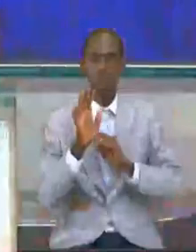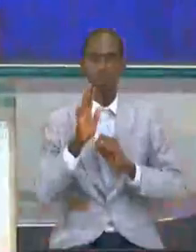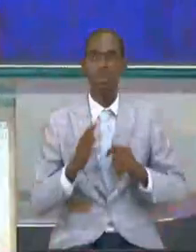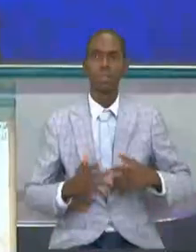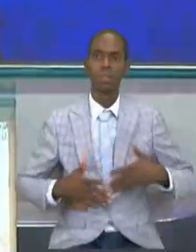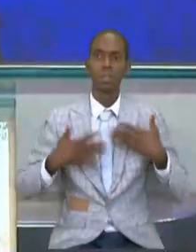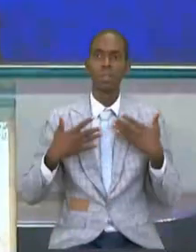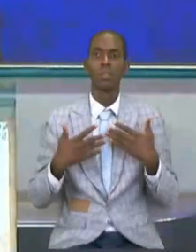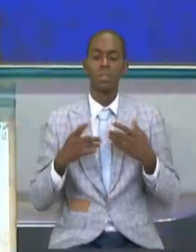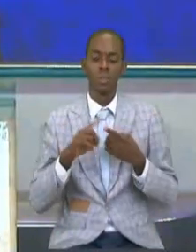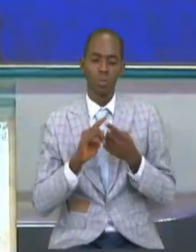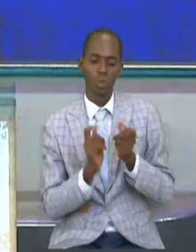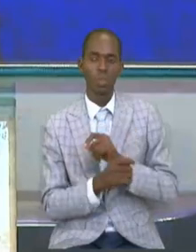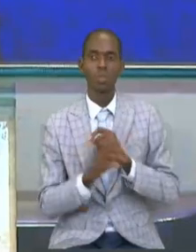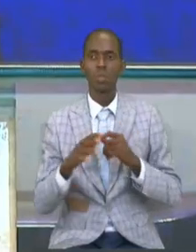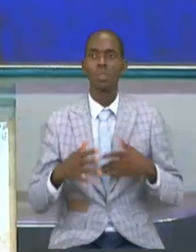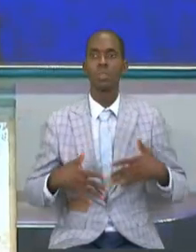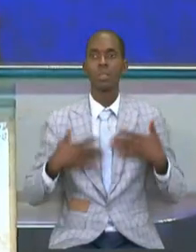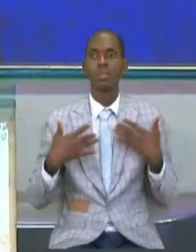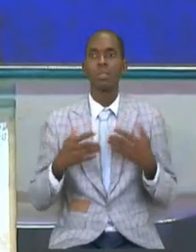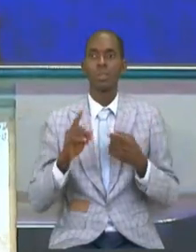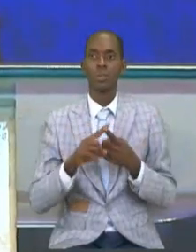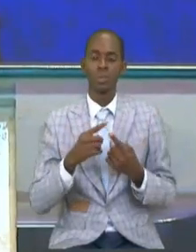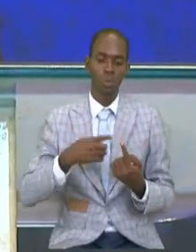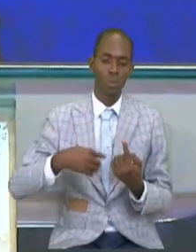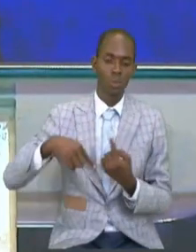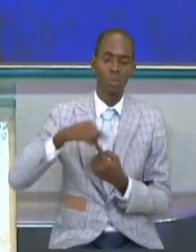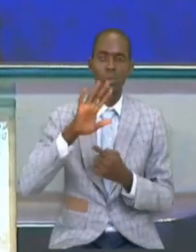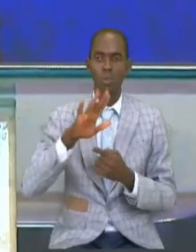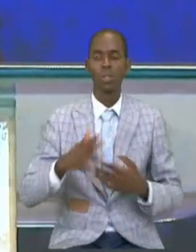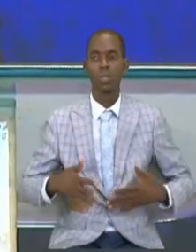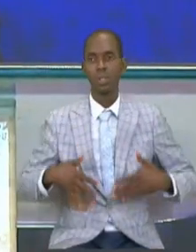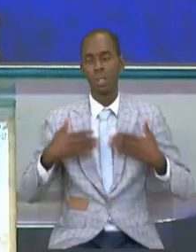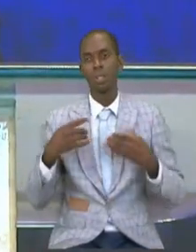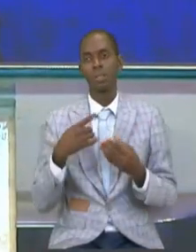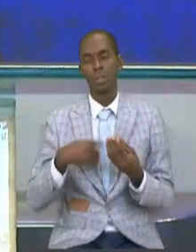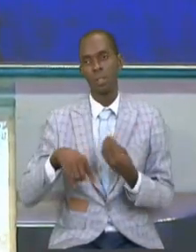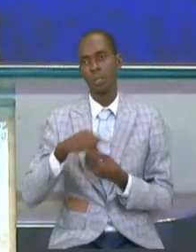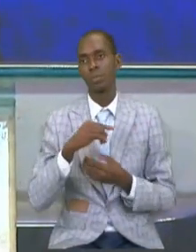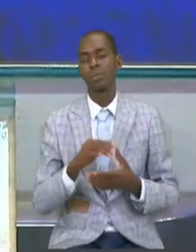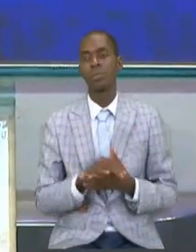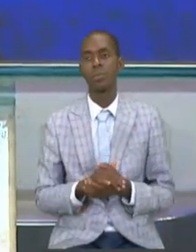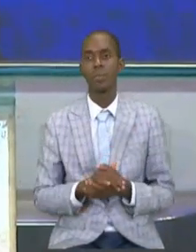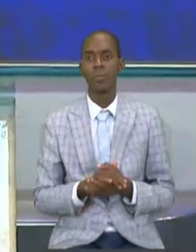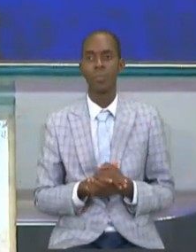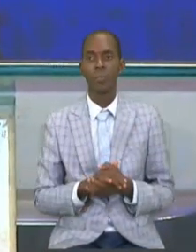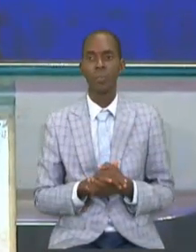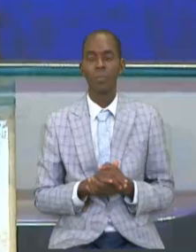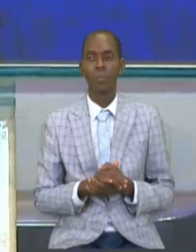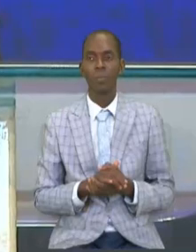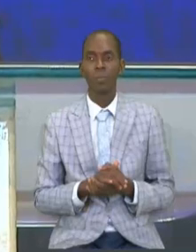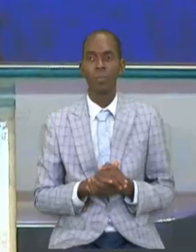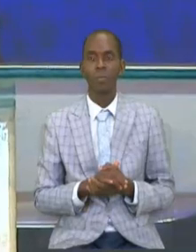vie, pour te changer, pour te faire, pour te régénérer.